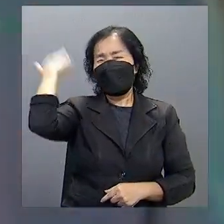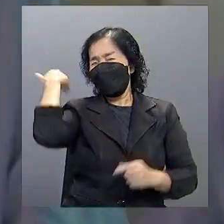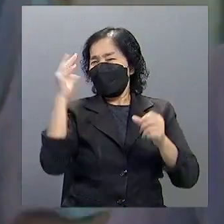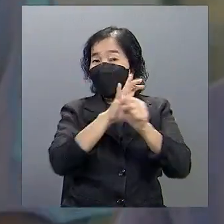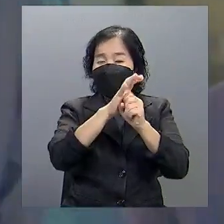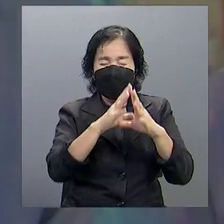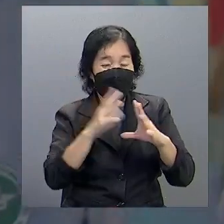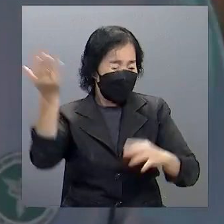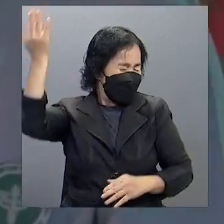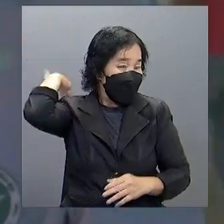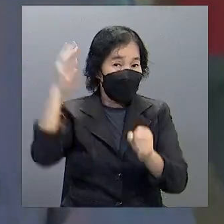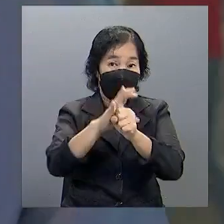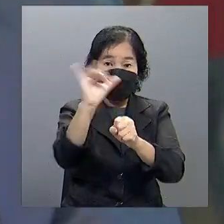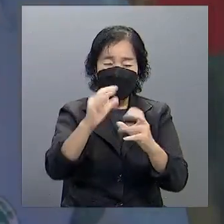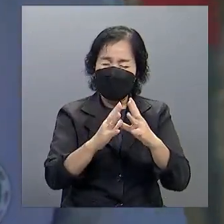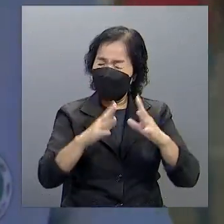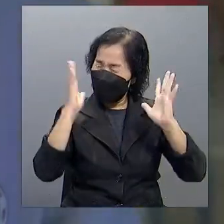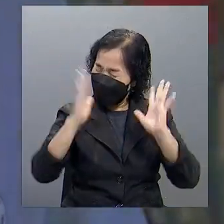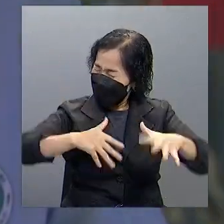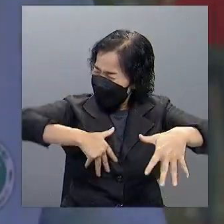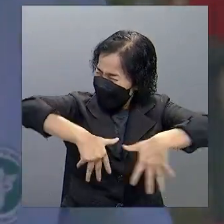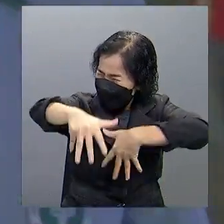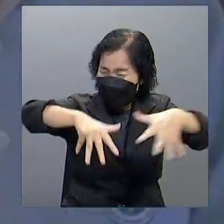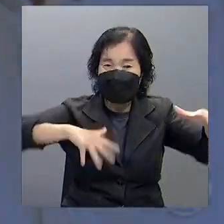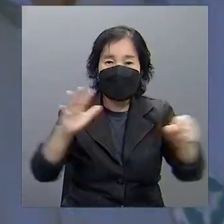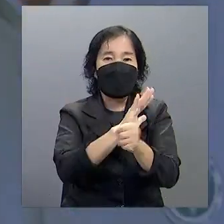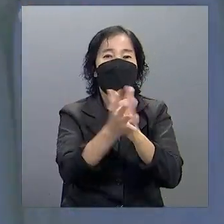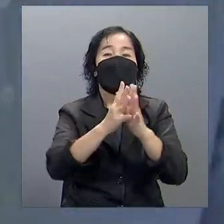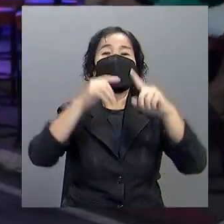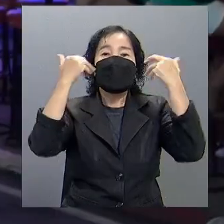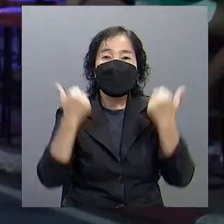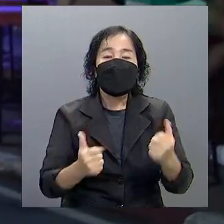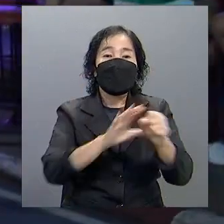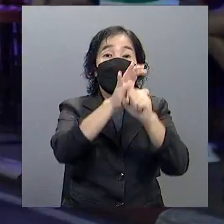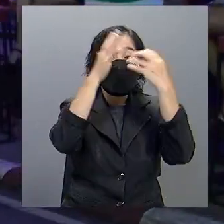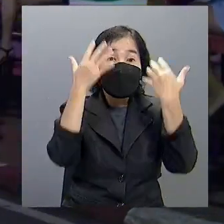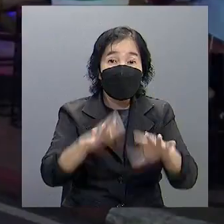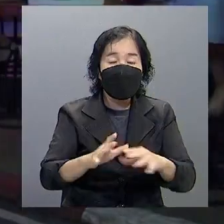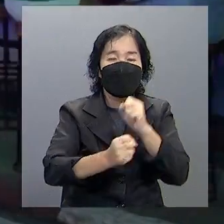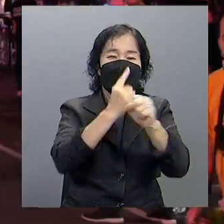ฟื้นเกือบครบแล้วนะครับเนี่ยเกือบคืนสภาพเดิมเต็มๆแล้วเนี่ย